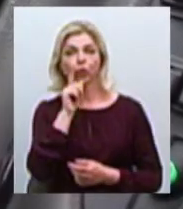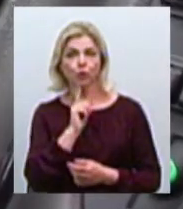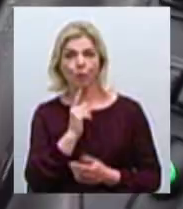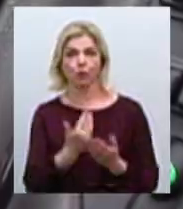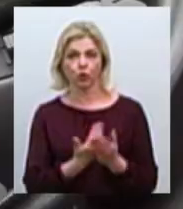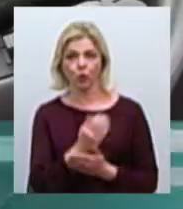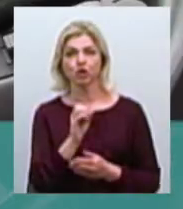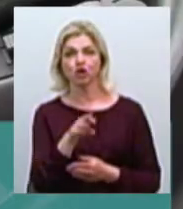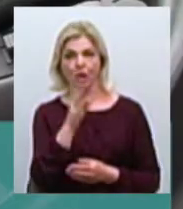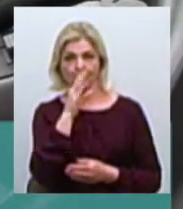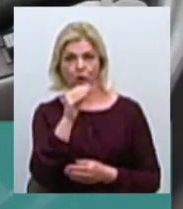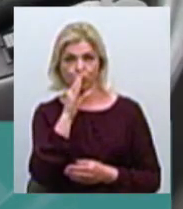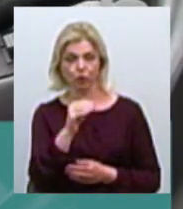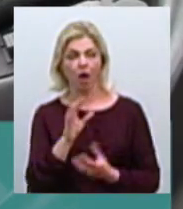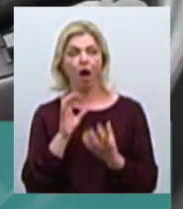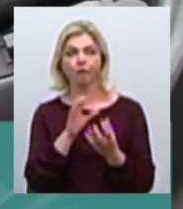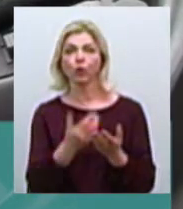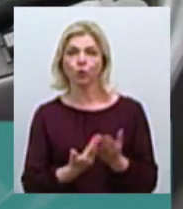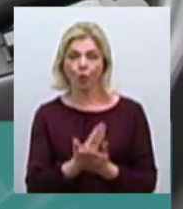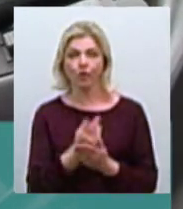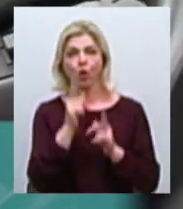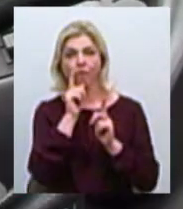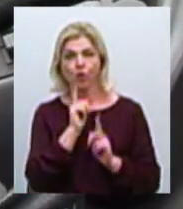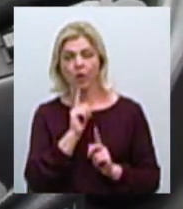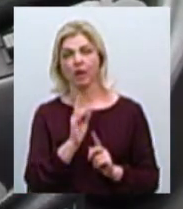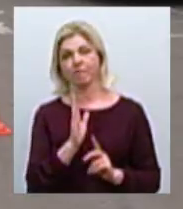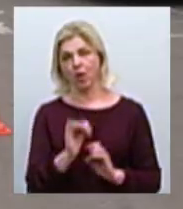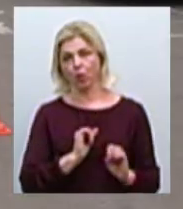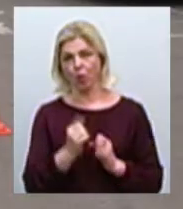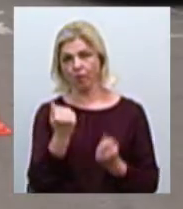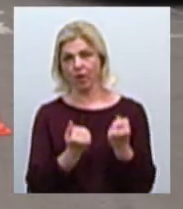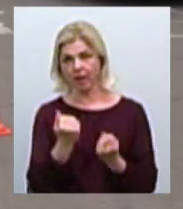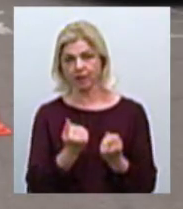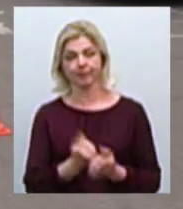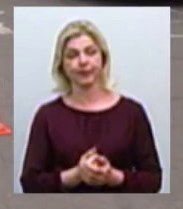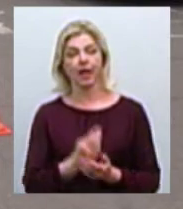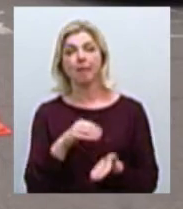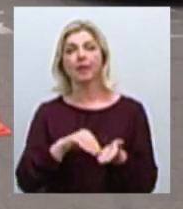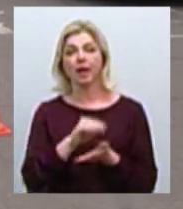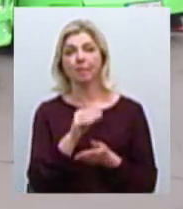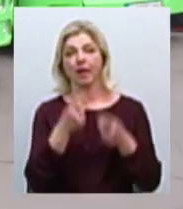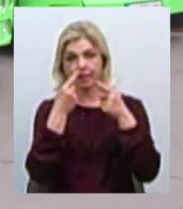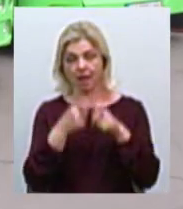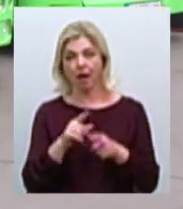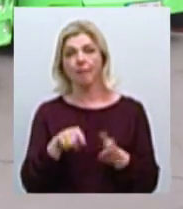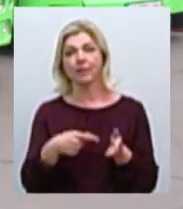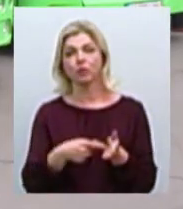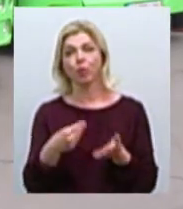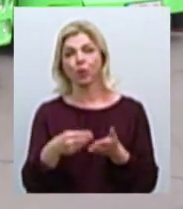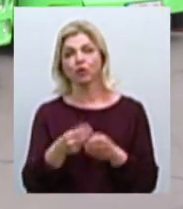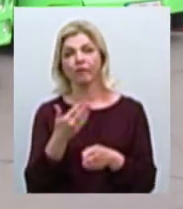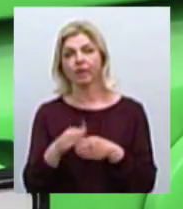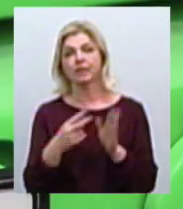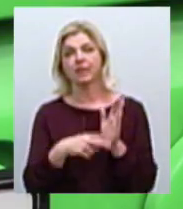ніж маршрутки. Автобуси нові, комфортабельні, зручні в керуванні. На придбання техніки з міського бюджету виділили 73